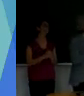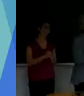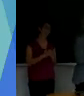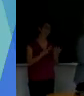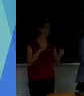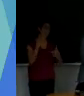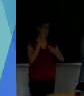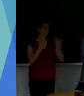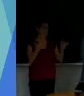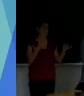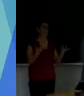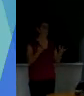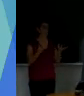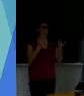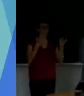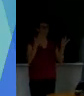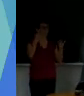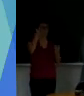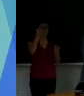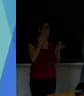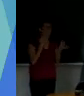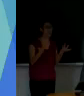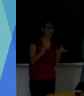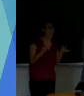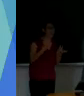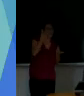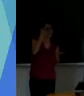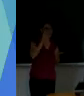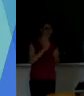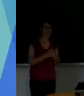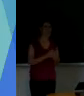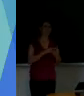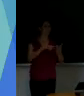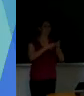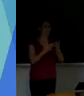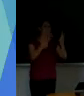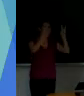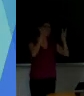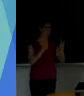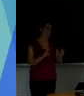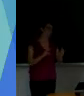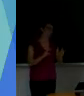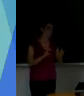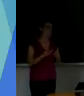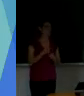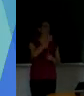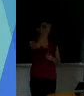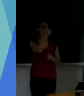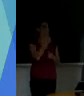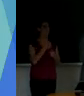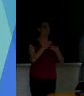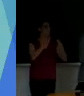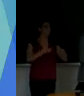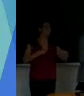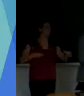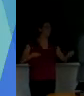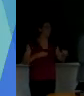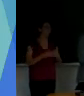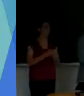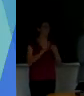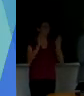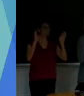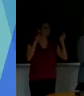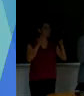un po' ci sfugge, no? Cos'è l'ingegnere elettronico? Allora, l'ingegnere elettronico è una particolare figura professionale che si occupa